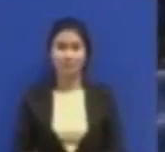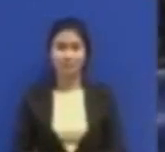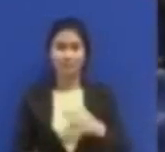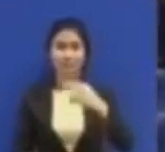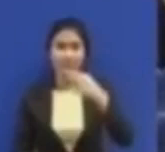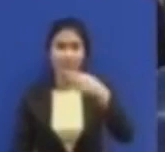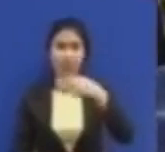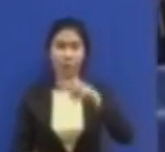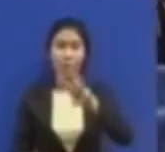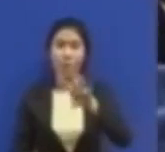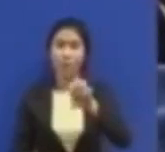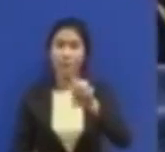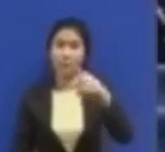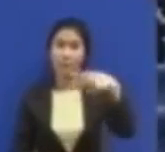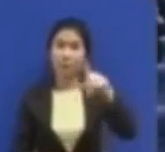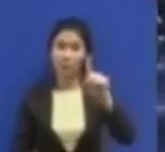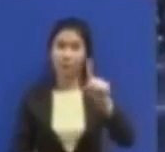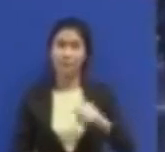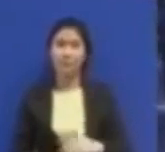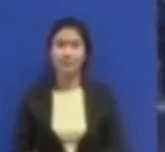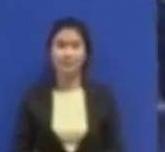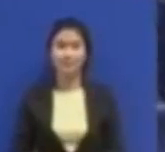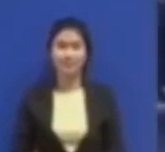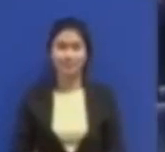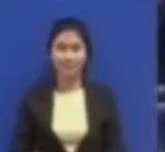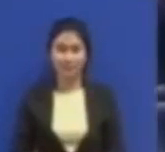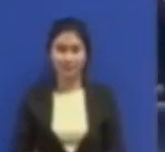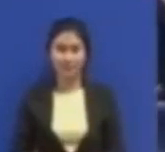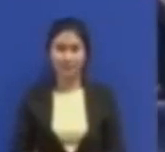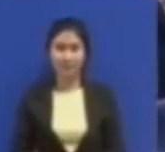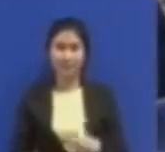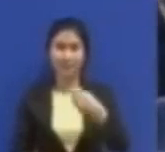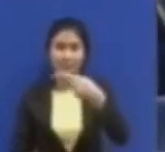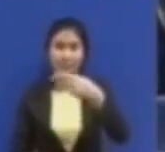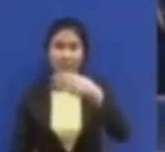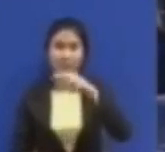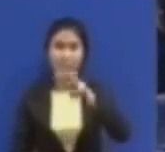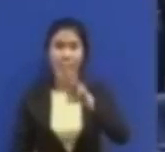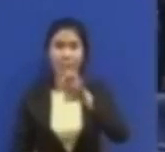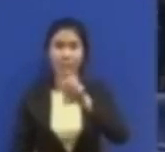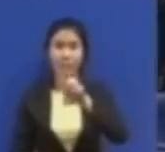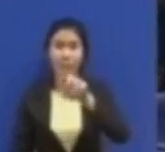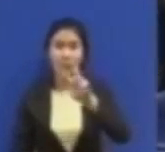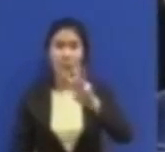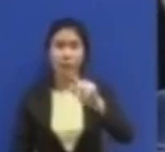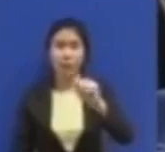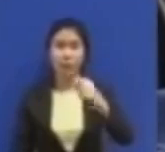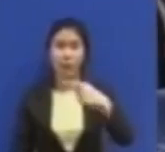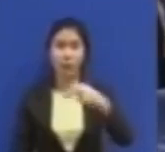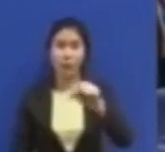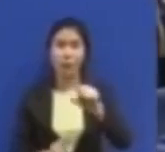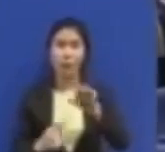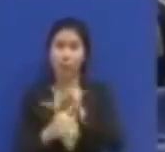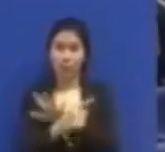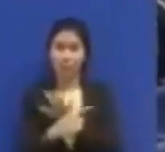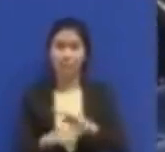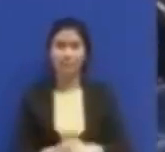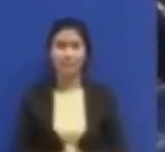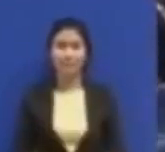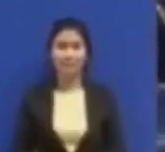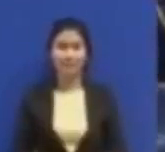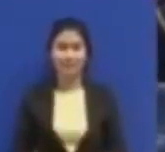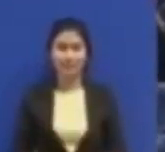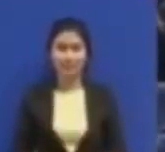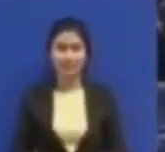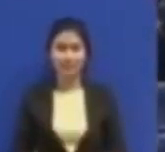เนตรนิยม72นายทวีวงศ์จุลกะมนตรี73